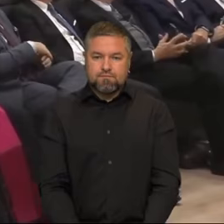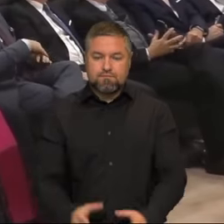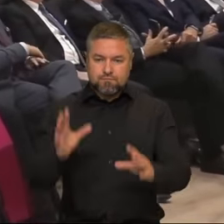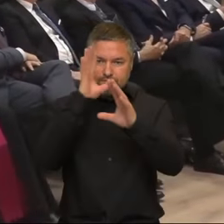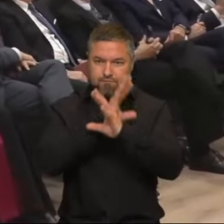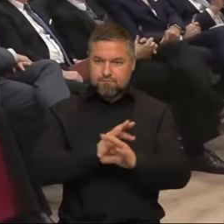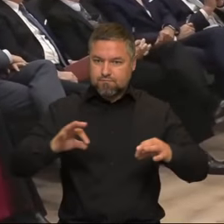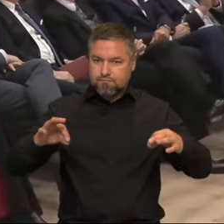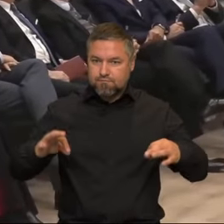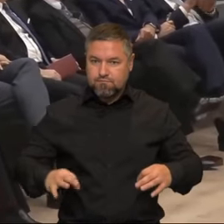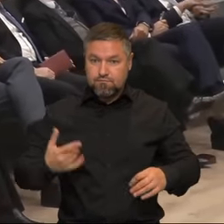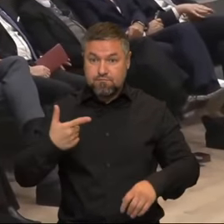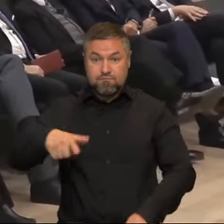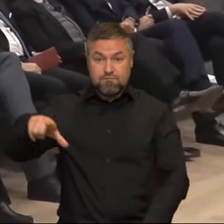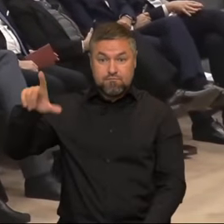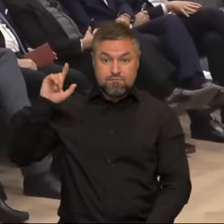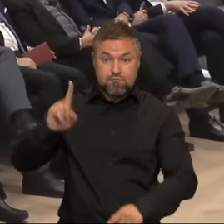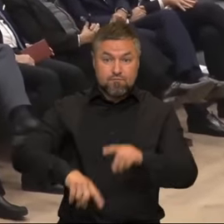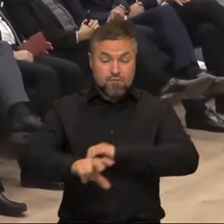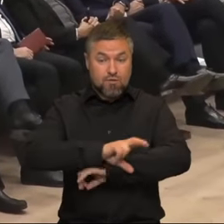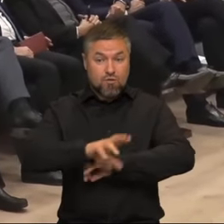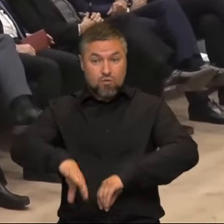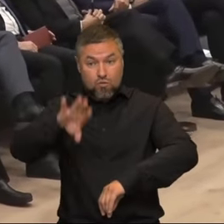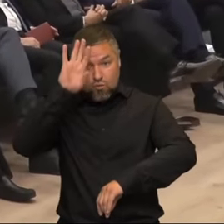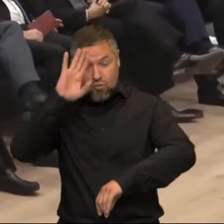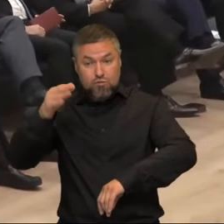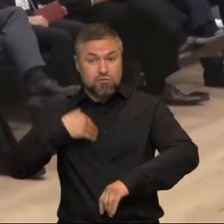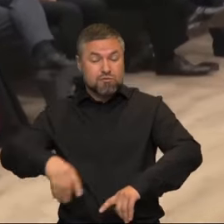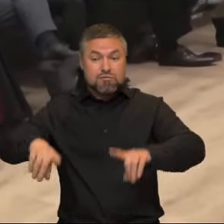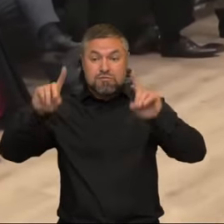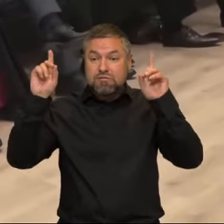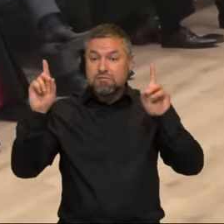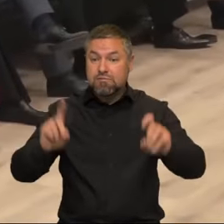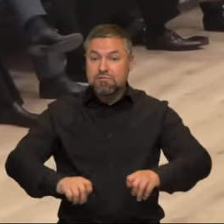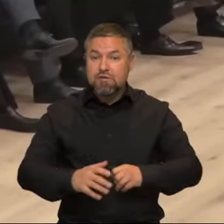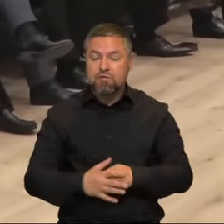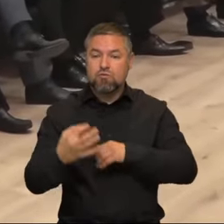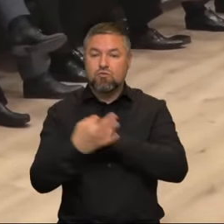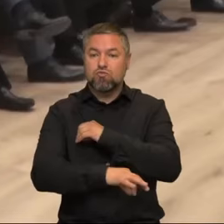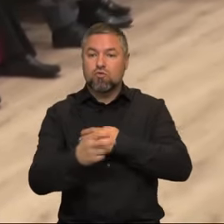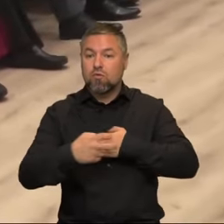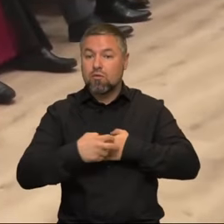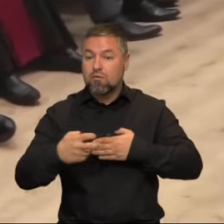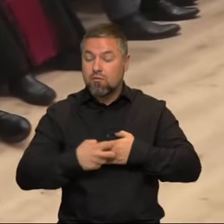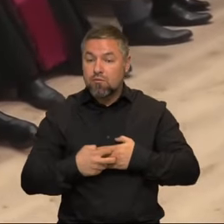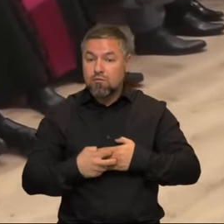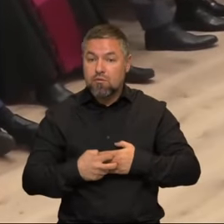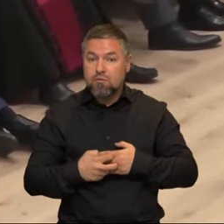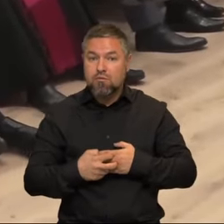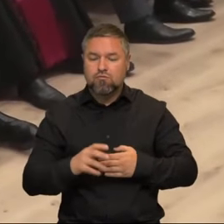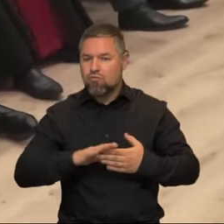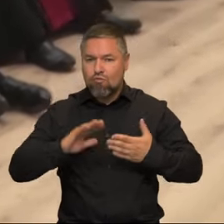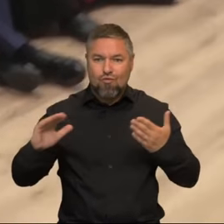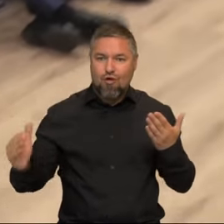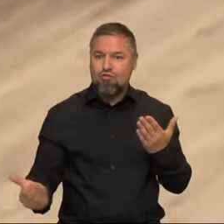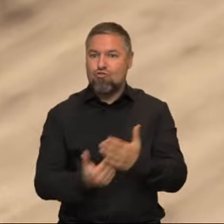Szanowni państwo, 2 lata temu w Politechnice Łódzkiej zostały uruchomione studia doktoranckie po